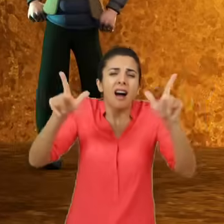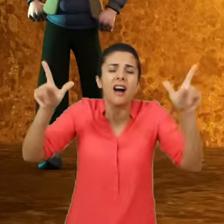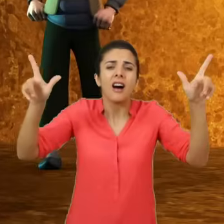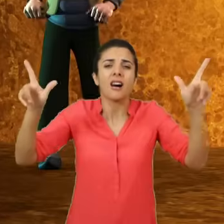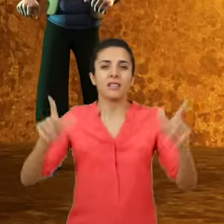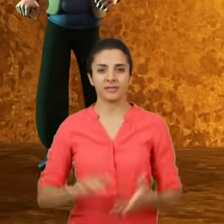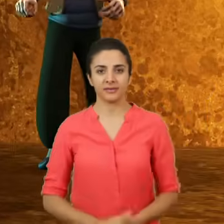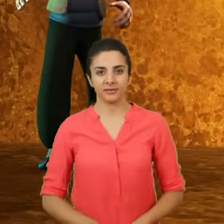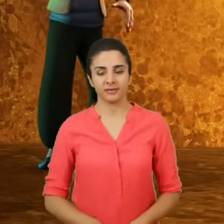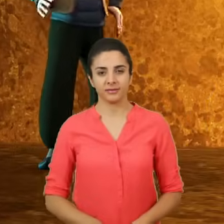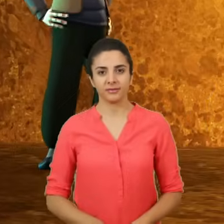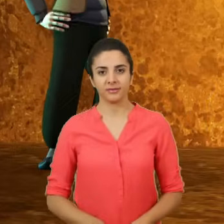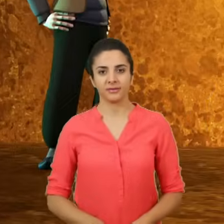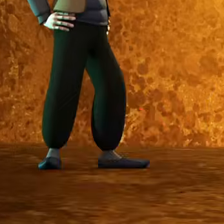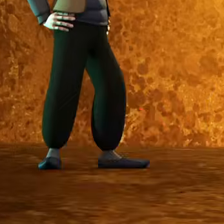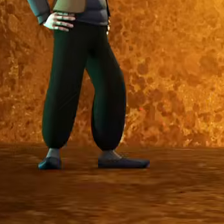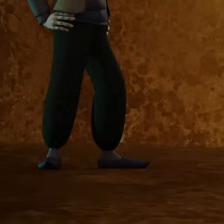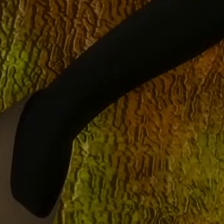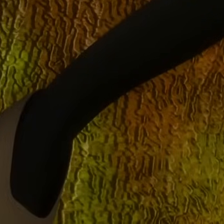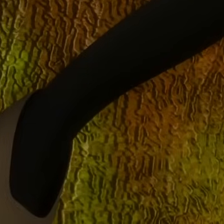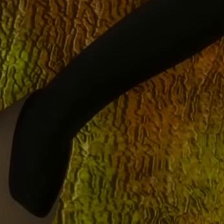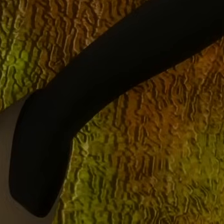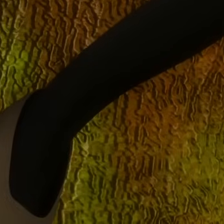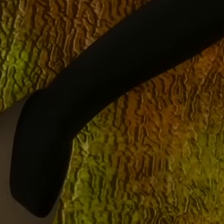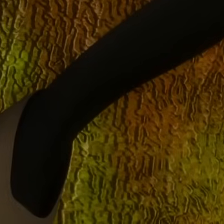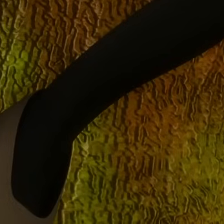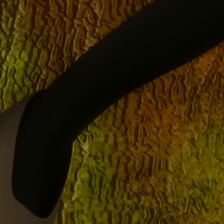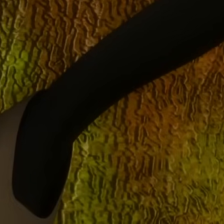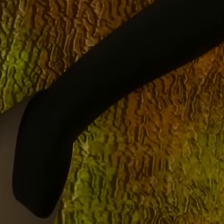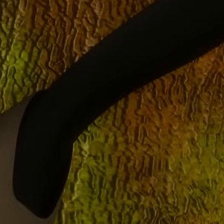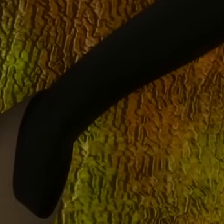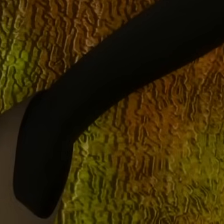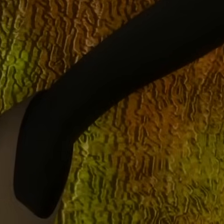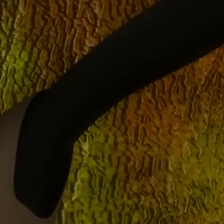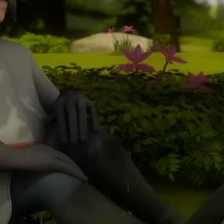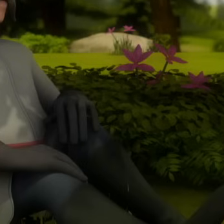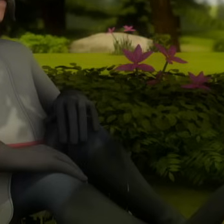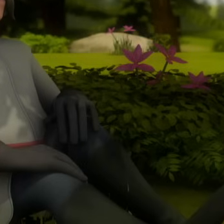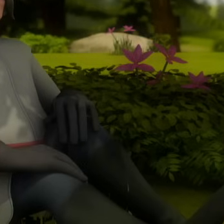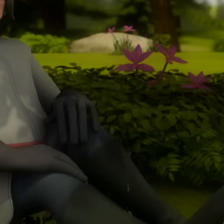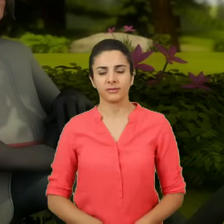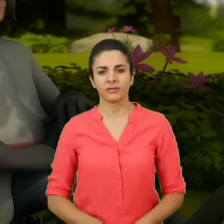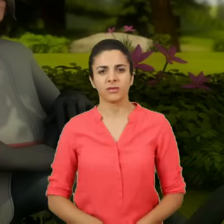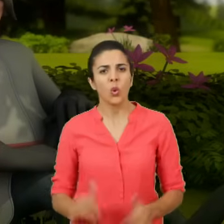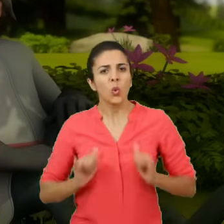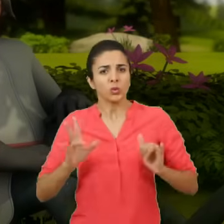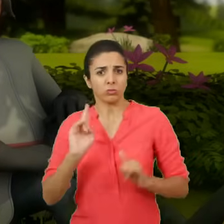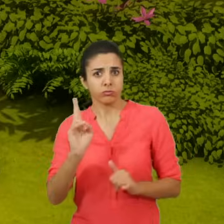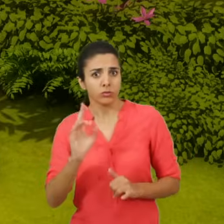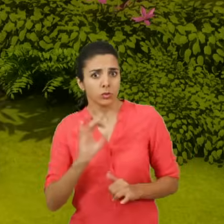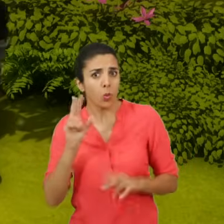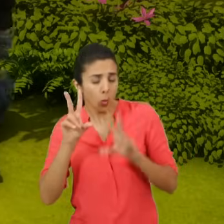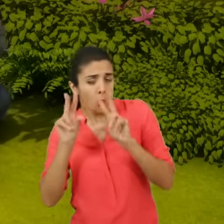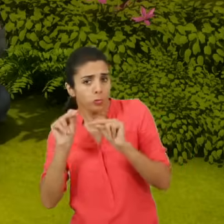Keloğlan ve arkadaşları yan yana gülümsedi. Uzun ve huysuz ormanda. Huysuz, uyuyor musun?